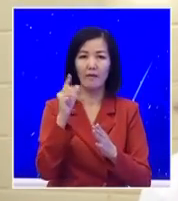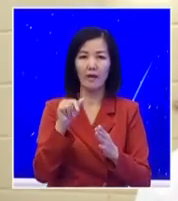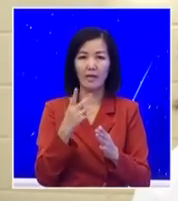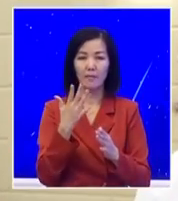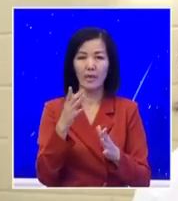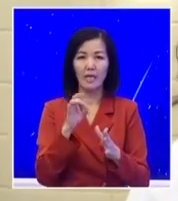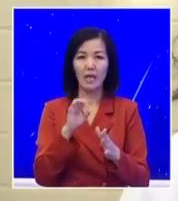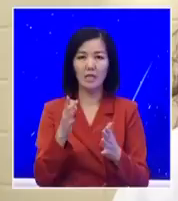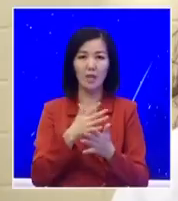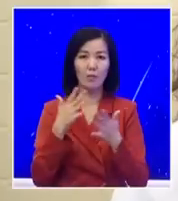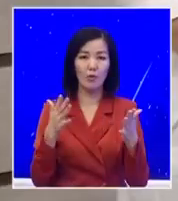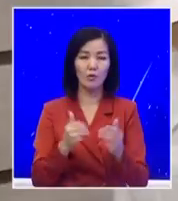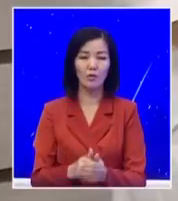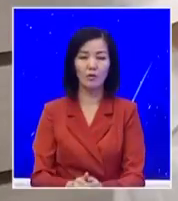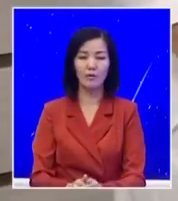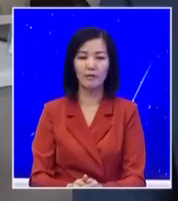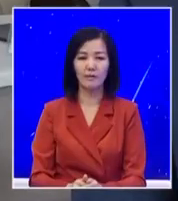раза.